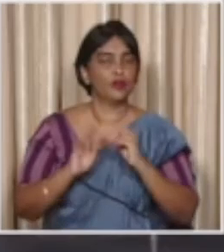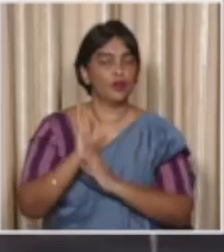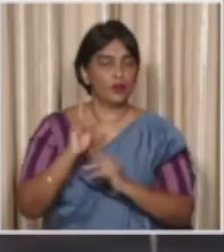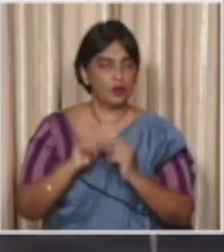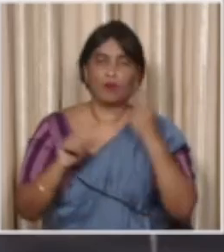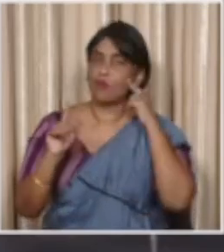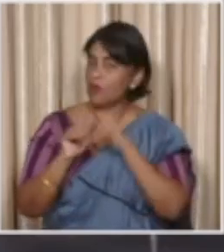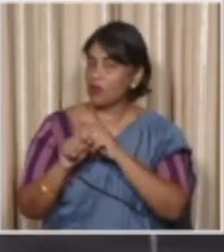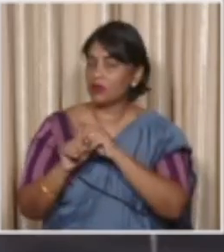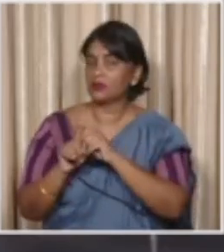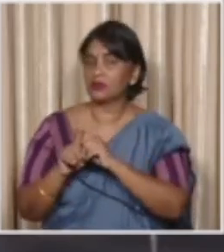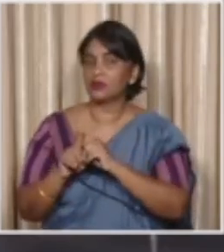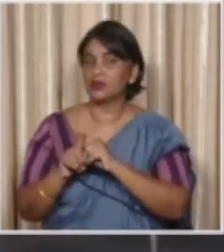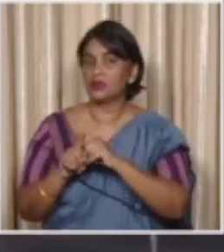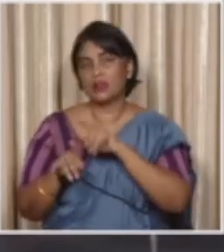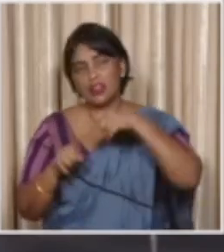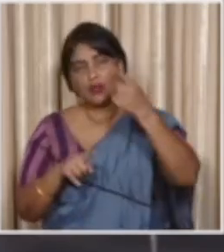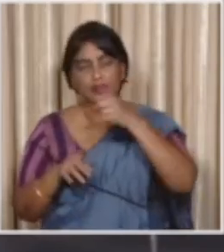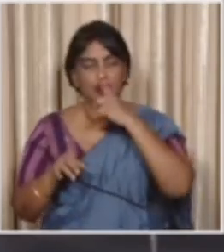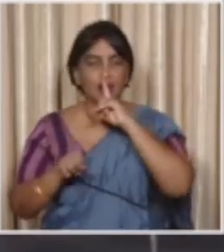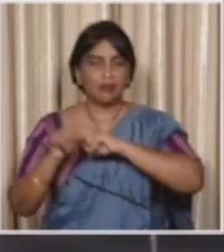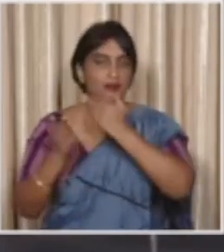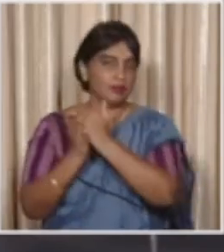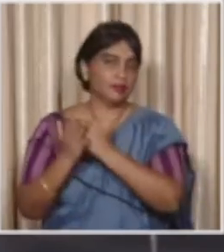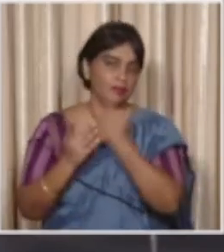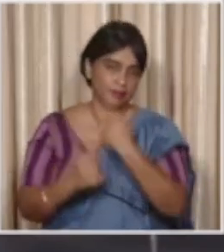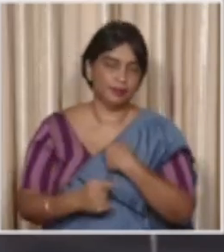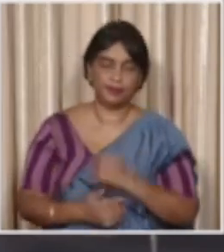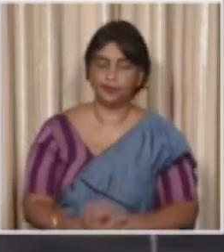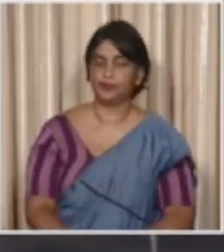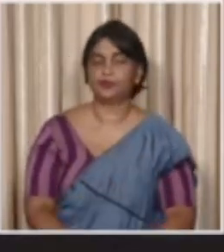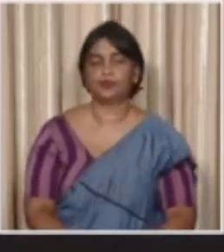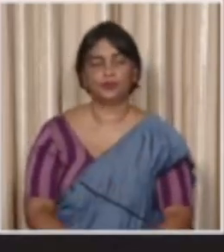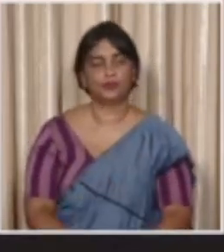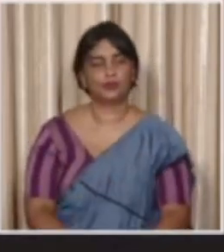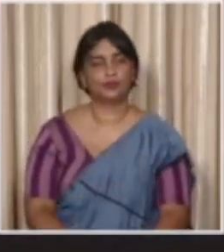මේ පිළිබඳව ඊළඟ පාර්ලිමේන්තු සතියේ හෝ පැහැදිලි කිරීමක් බලාපොරොත්තු වෙනවා. බොහොමයි සතේ.